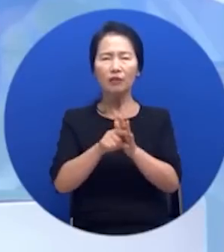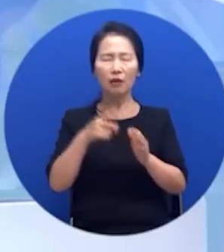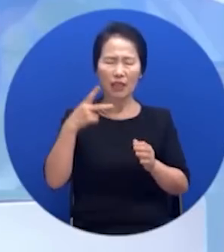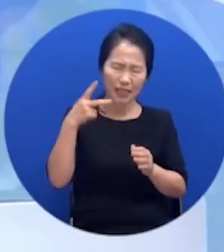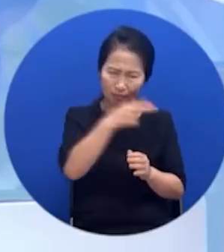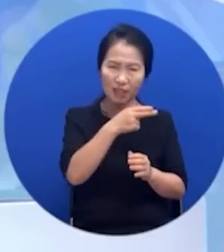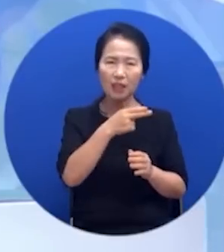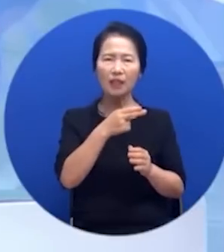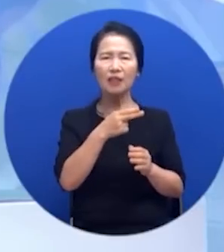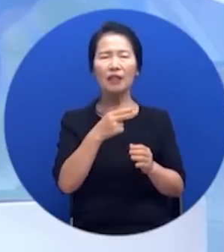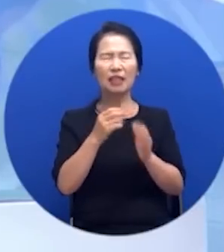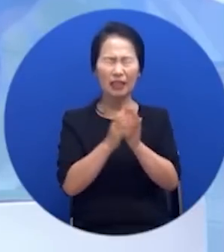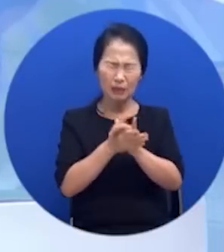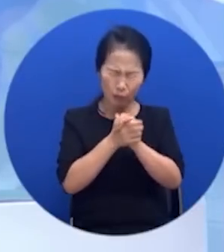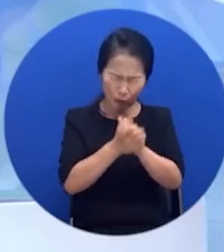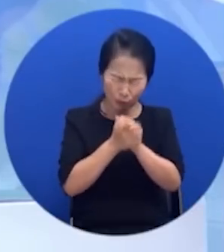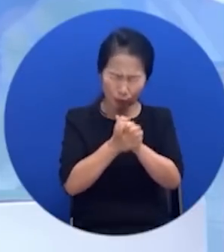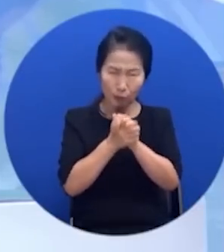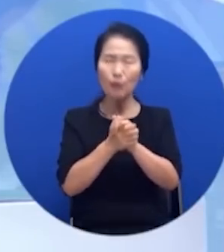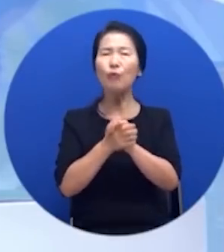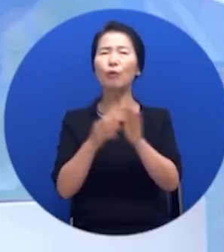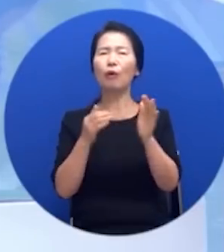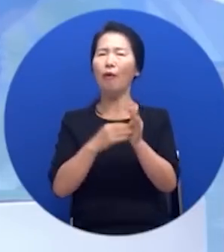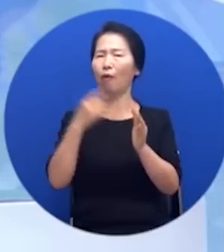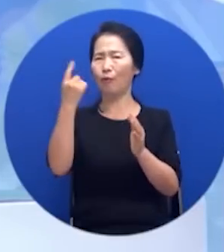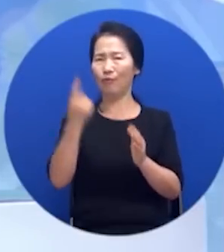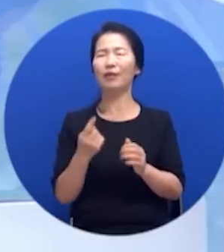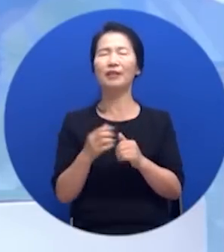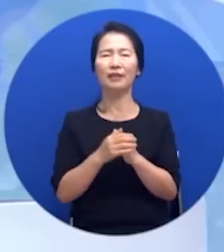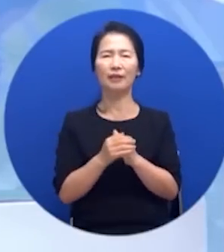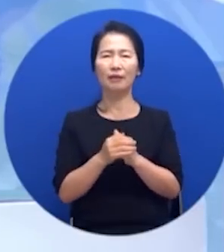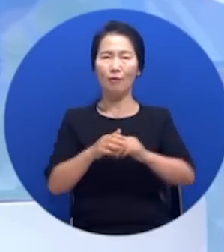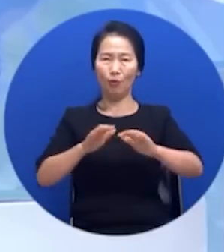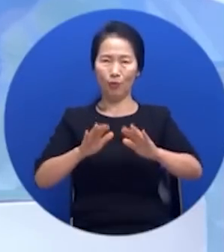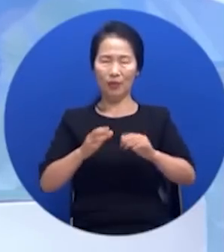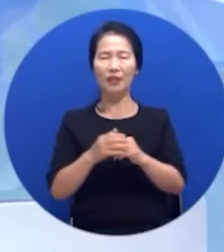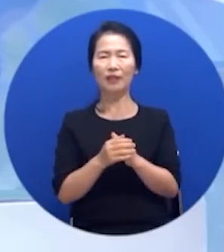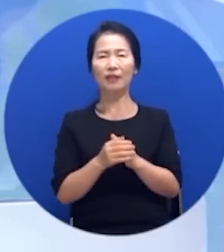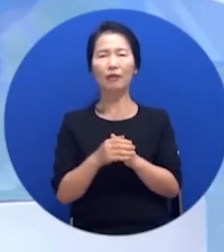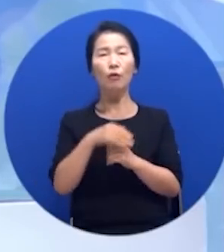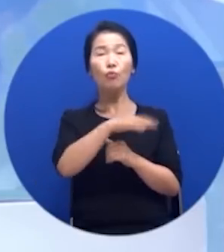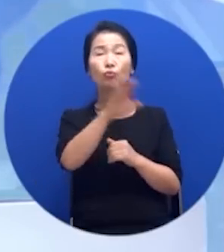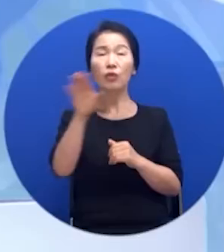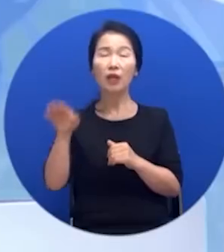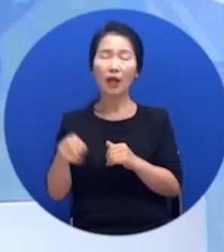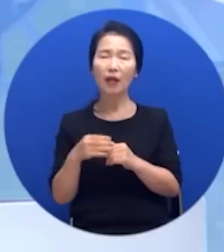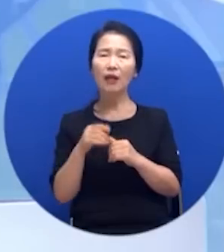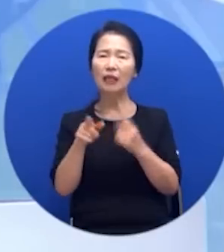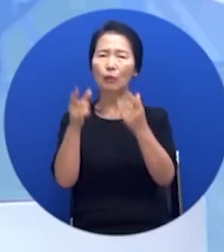금식하며 우리의 믿음의 선진들은 기도하지 않았습니까? 오늘 우리에게 이런